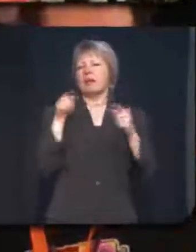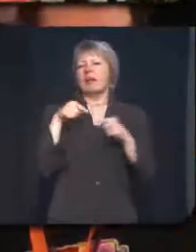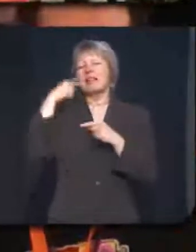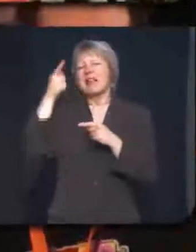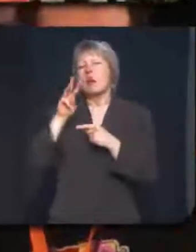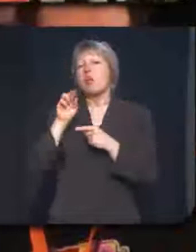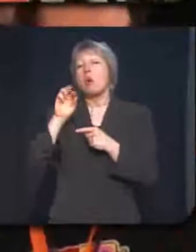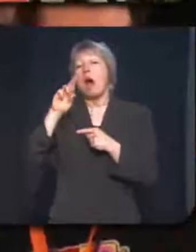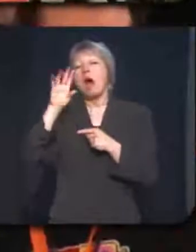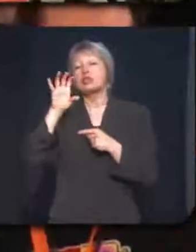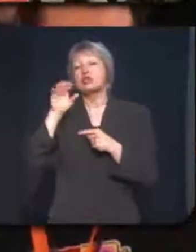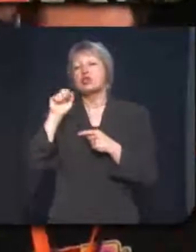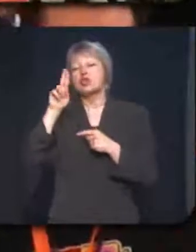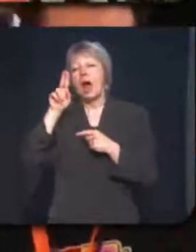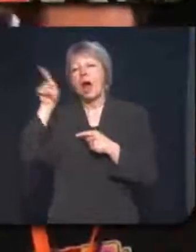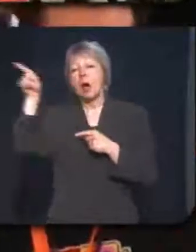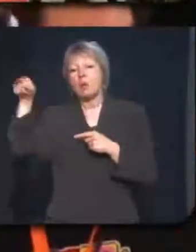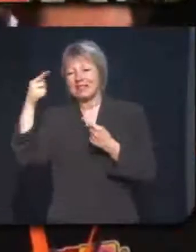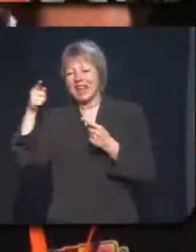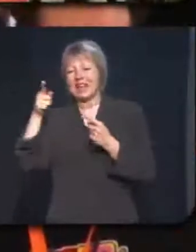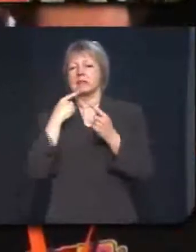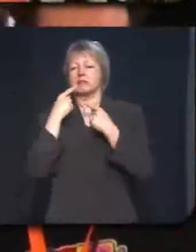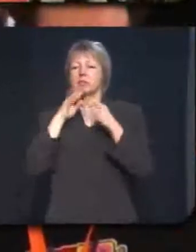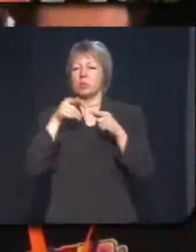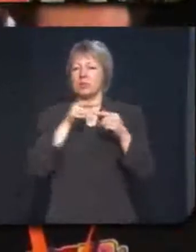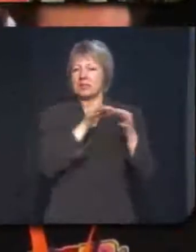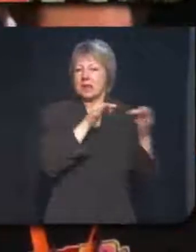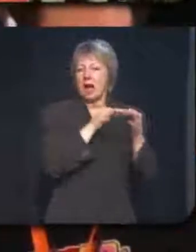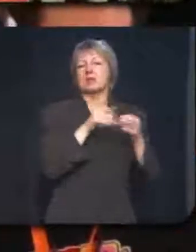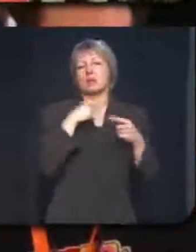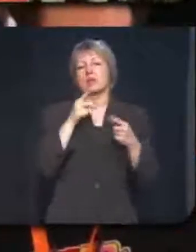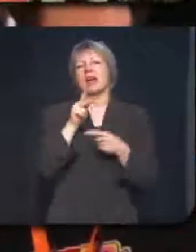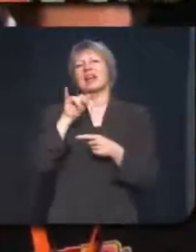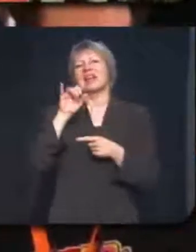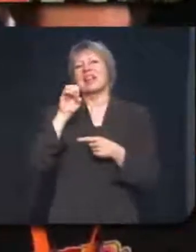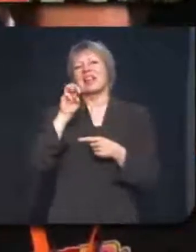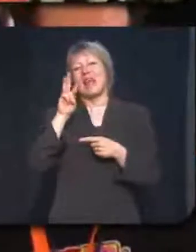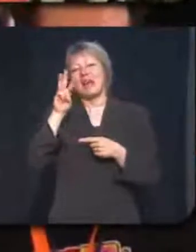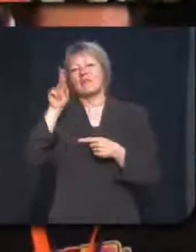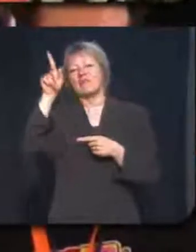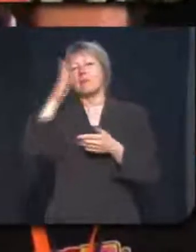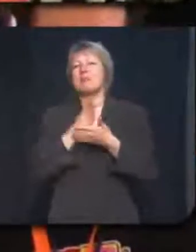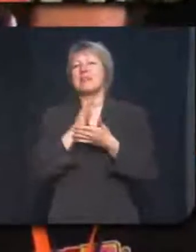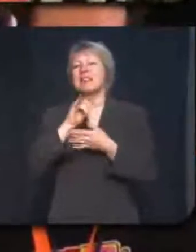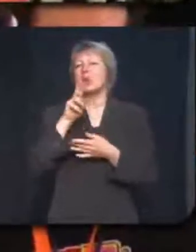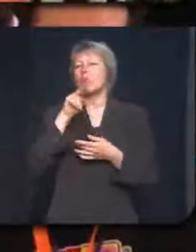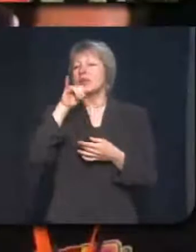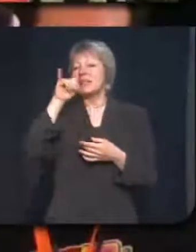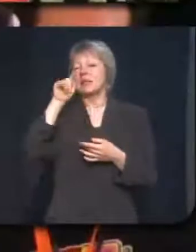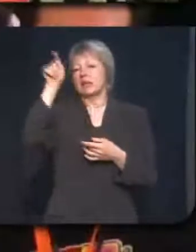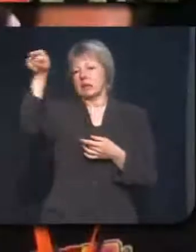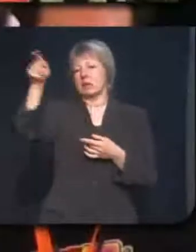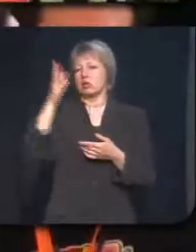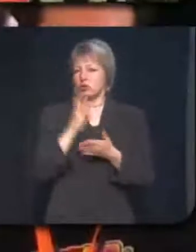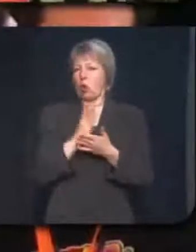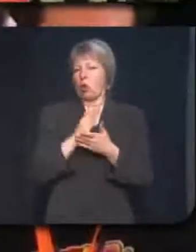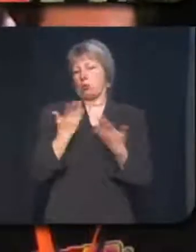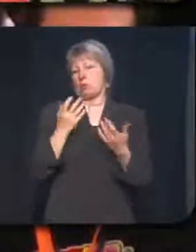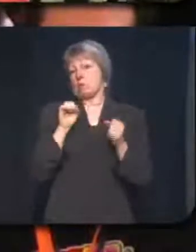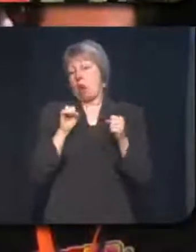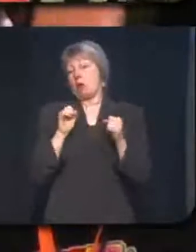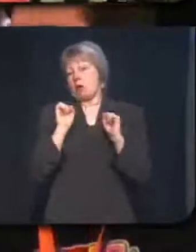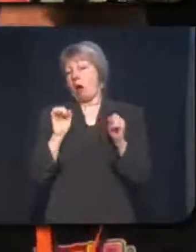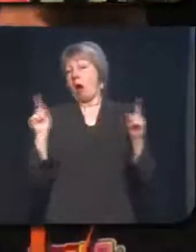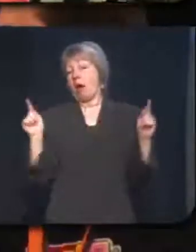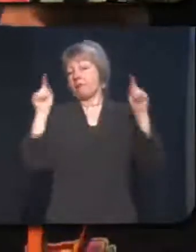schon in Kiew Mitte Juni werden wir an diesem Manifest arbeiten das wenn wir entweder in der SMV falls wir sie beschließen könnte man überlegen ob man dann